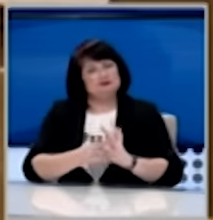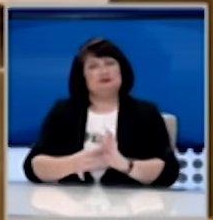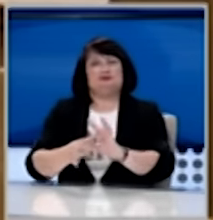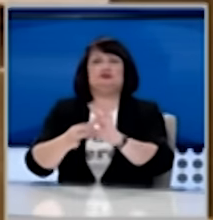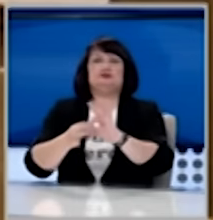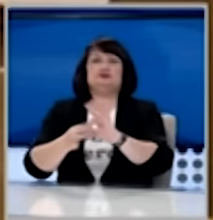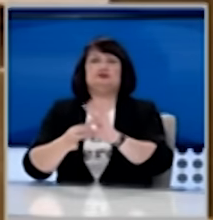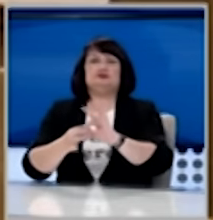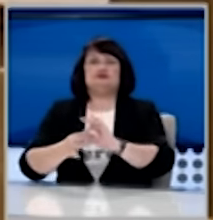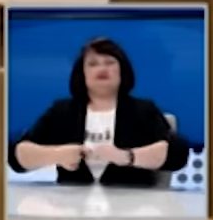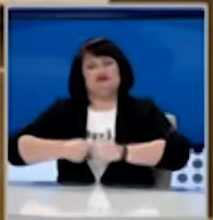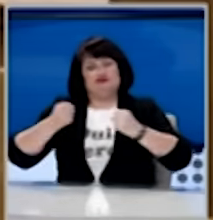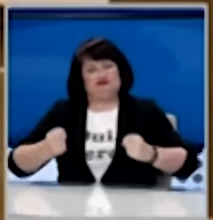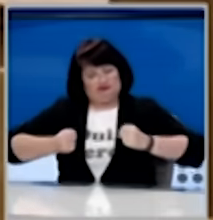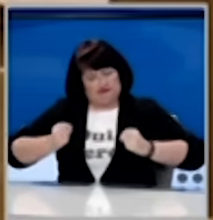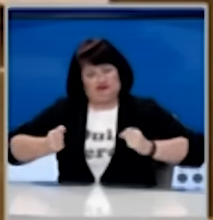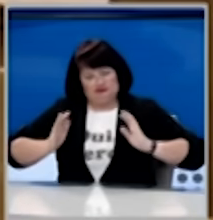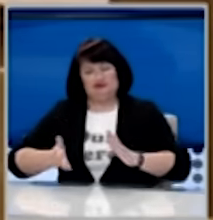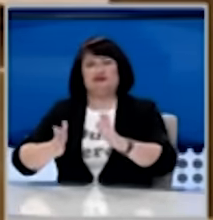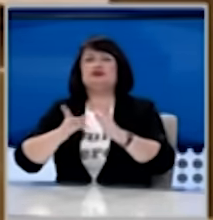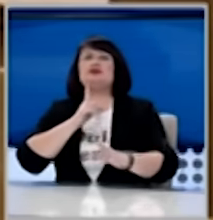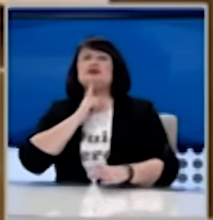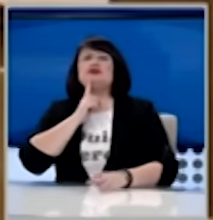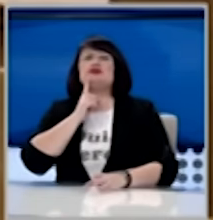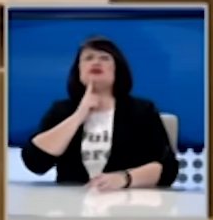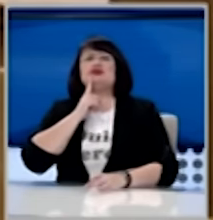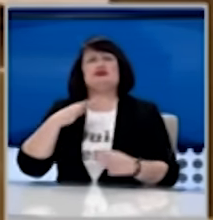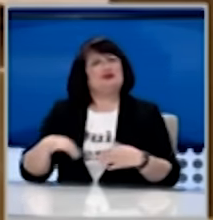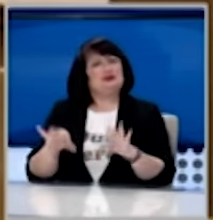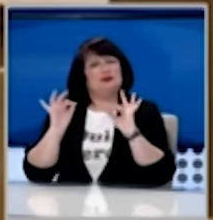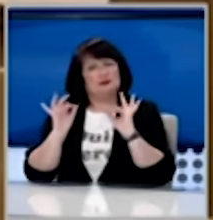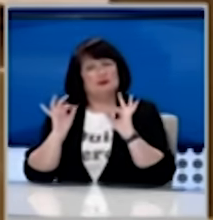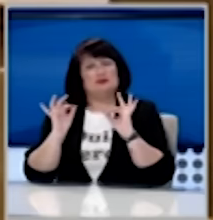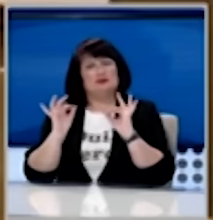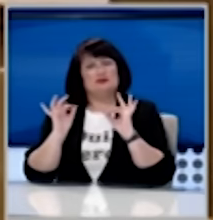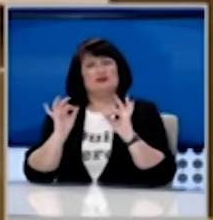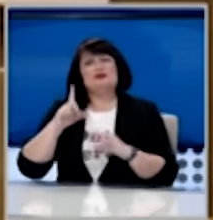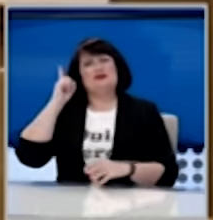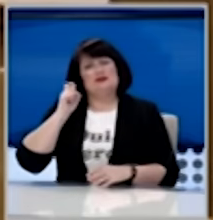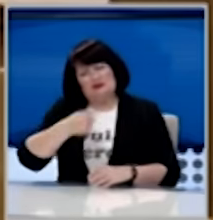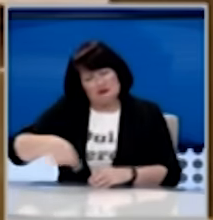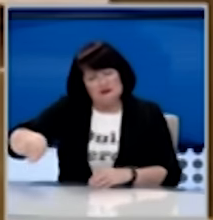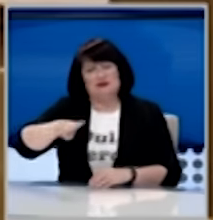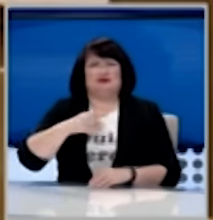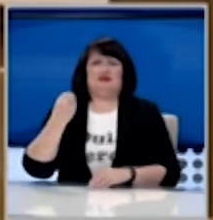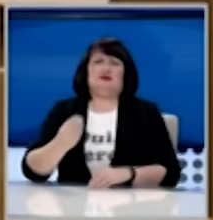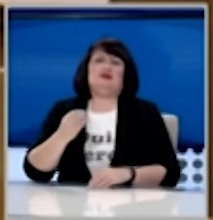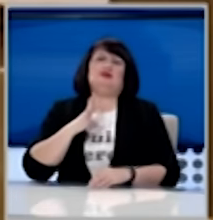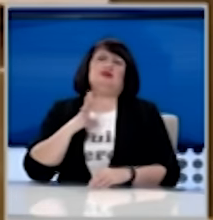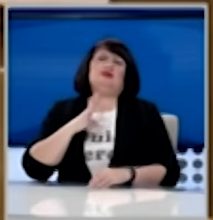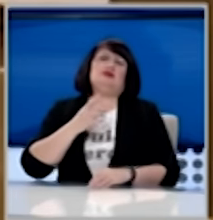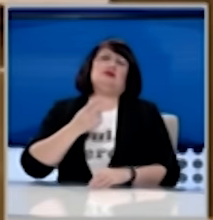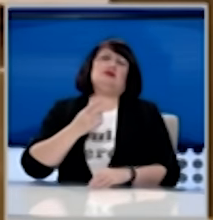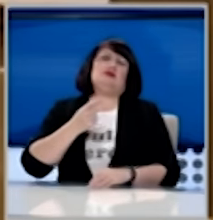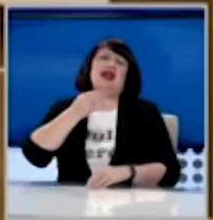μπαίνουμε μπροστά στην πρώτη γραμμή όπως κάναμε απ την πρώτη στιγμή και αυτό το ξέρουν πολύ καλά οι κάτοικοι